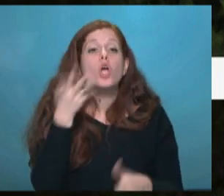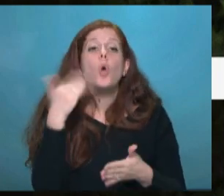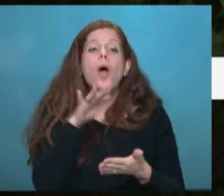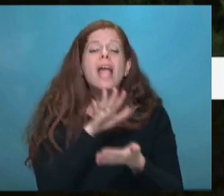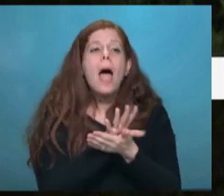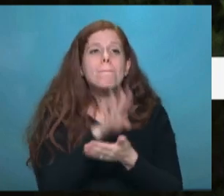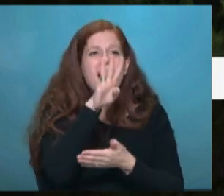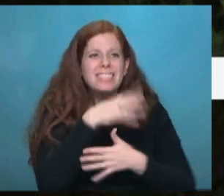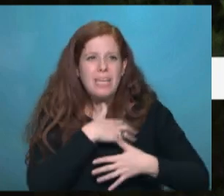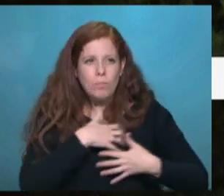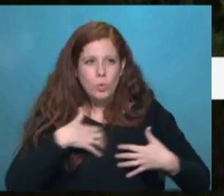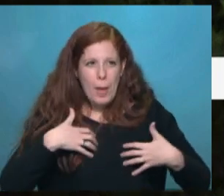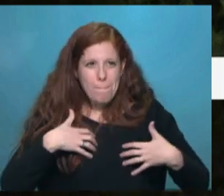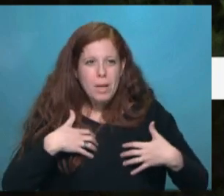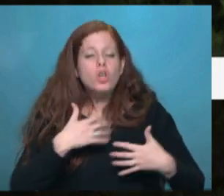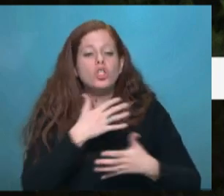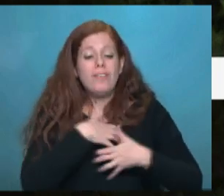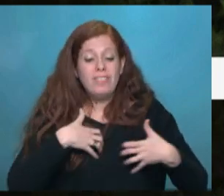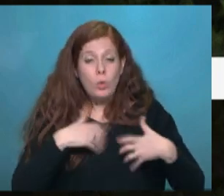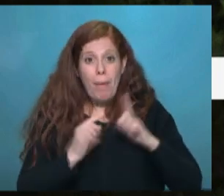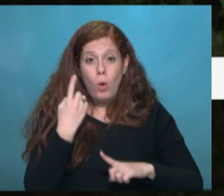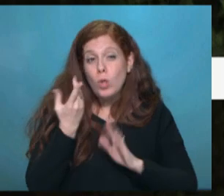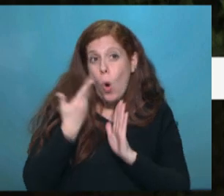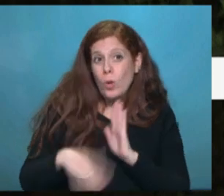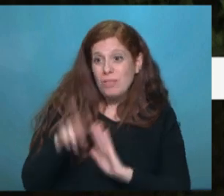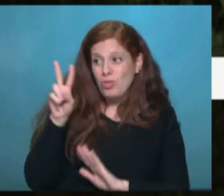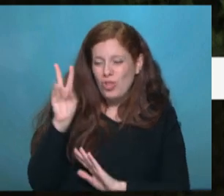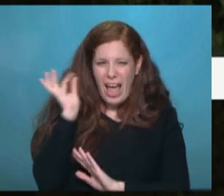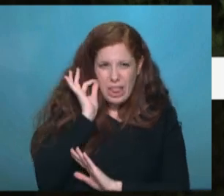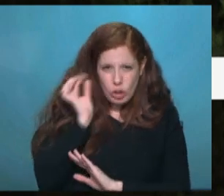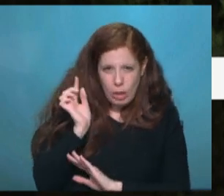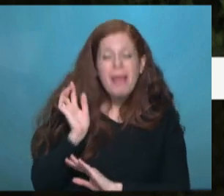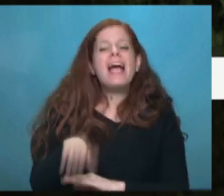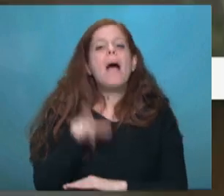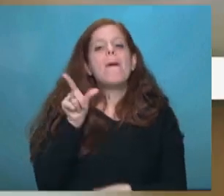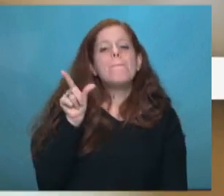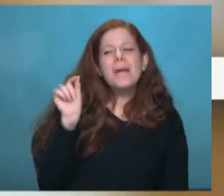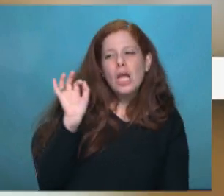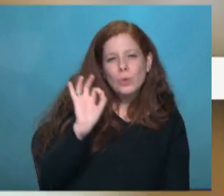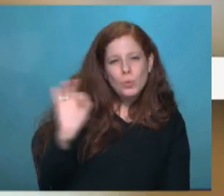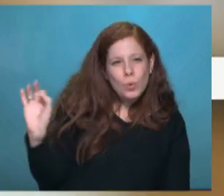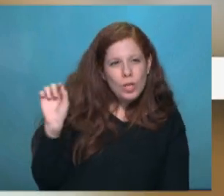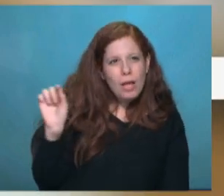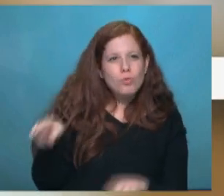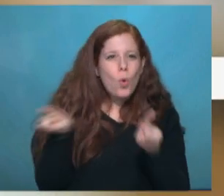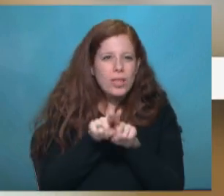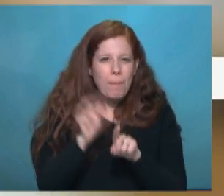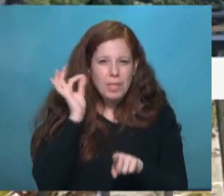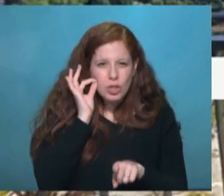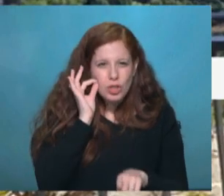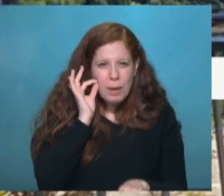פצועים שנפצעו באירוע הזה, מלבד שתי אנשים שנפצעו, גם בני זוגן של אותה אנשים